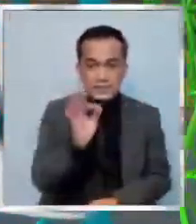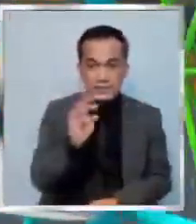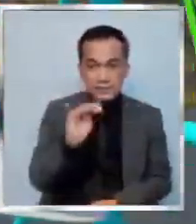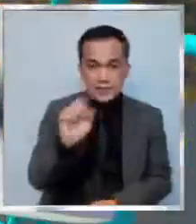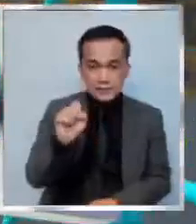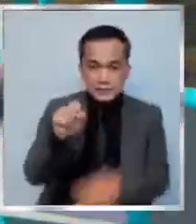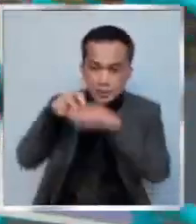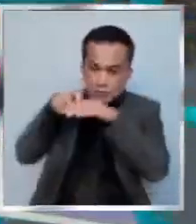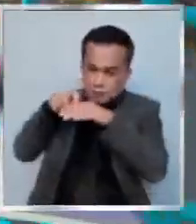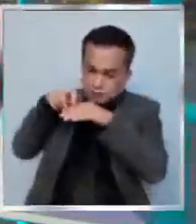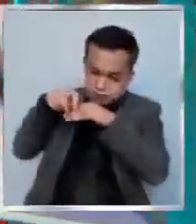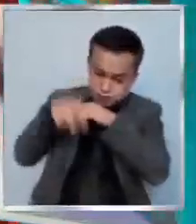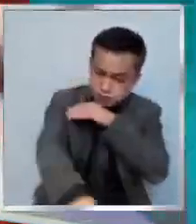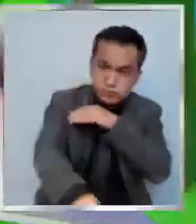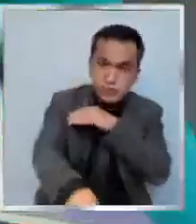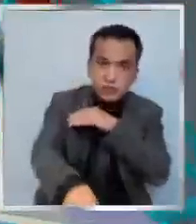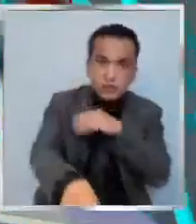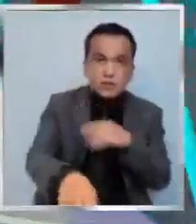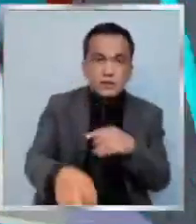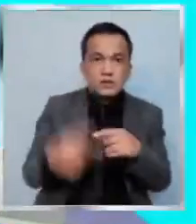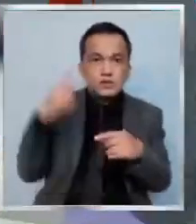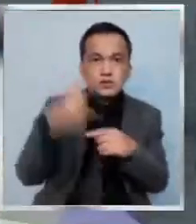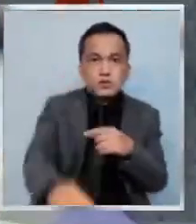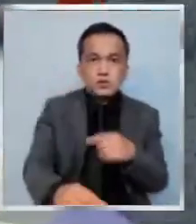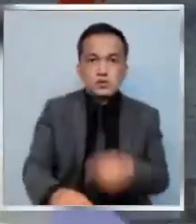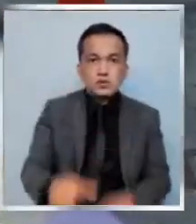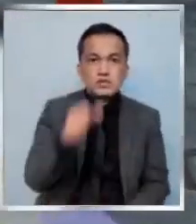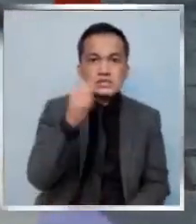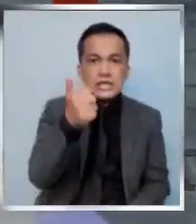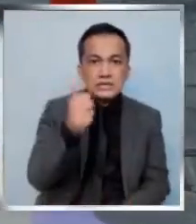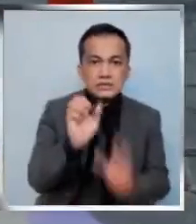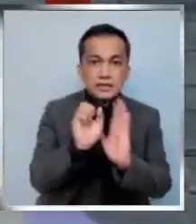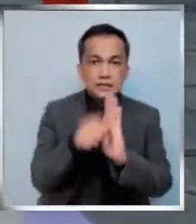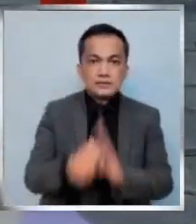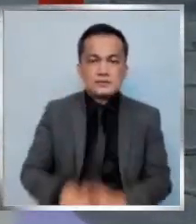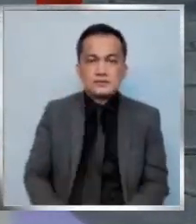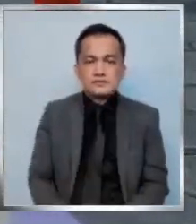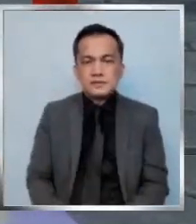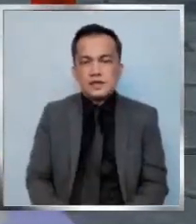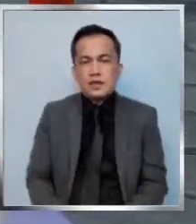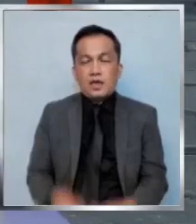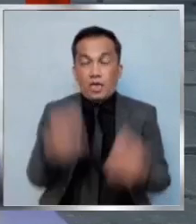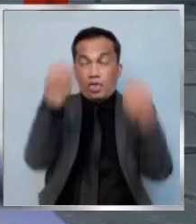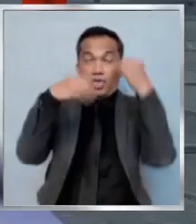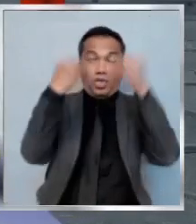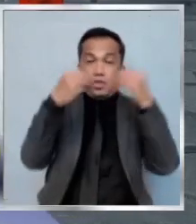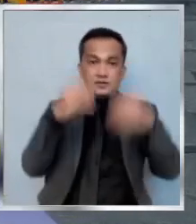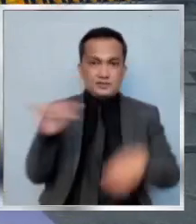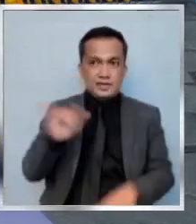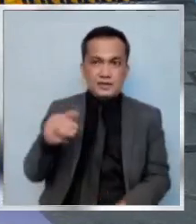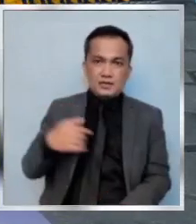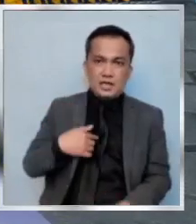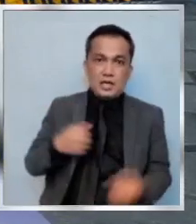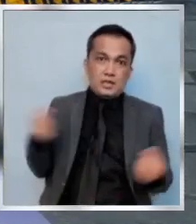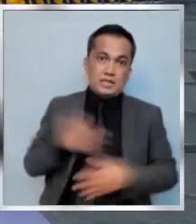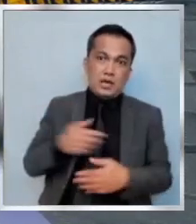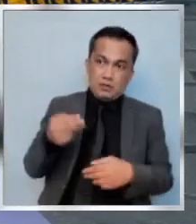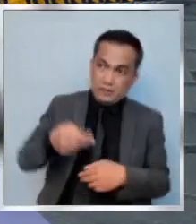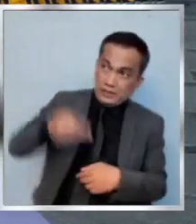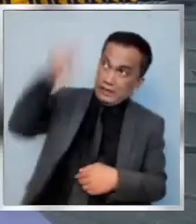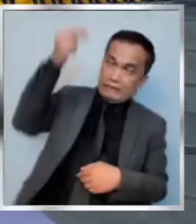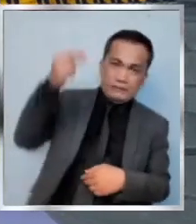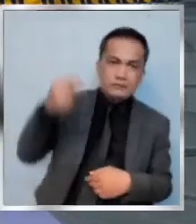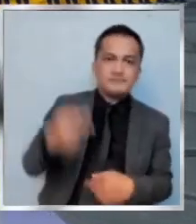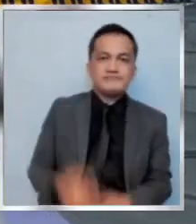ay babagsak ito pababa sa loob lamang ng 10 segundo. Nakakalula para sa mga tulad kong may acrophobia o fear of